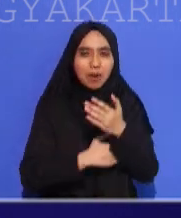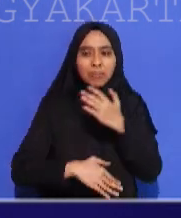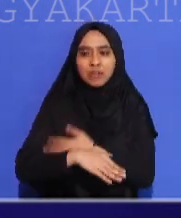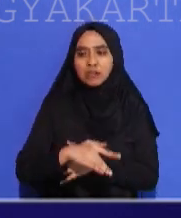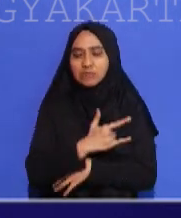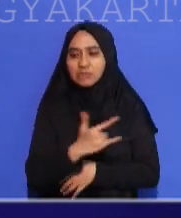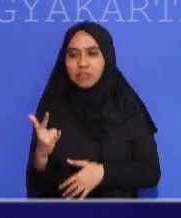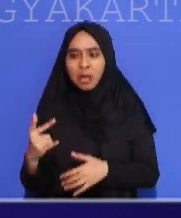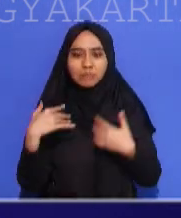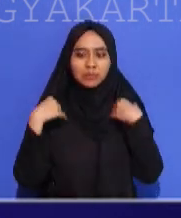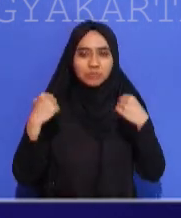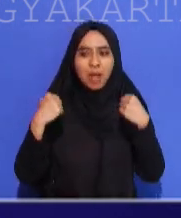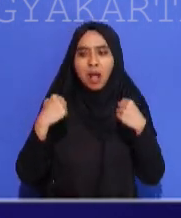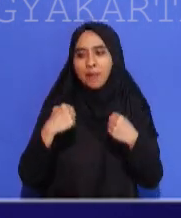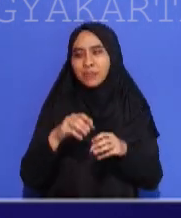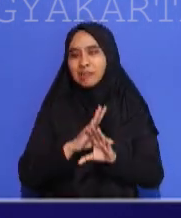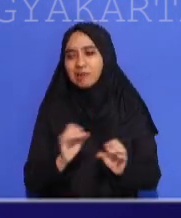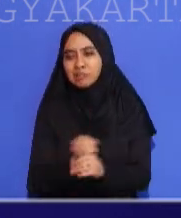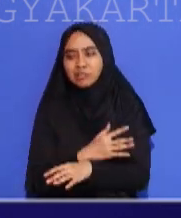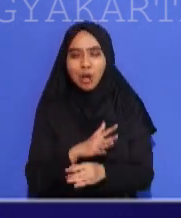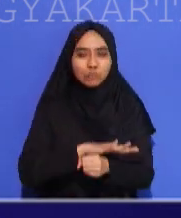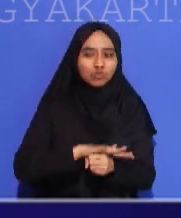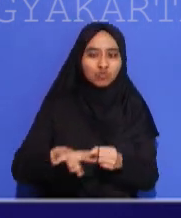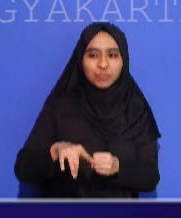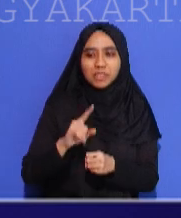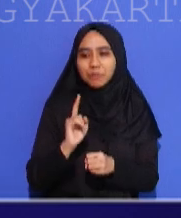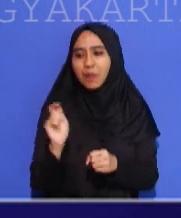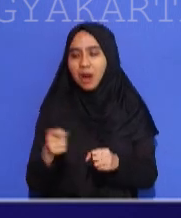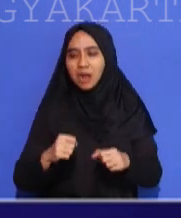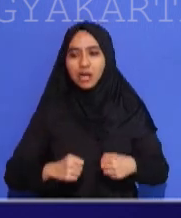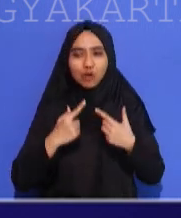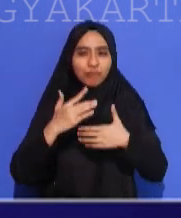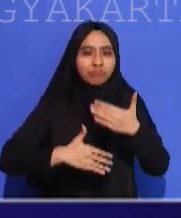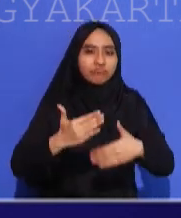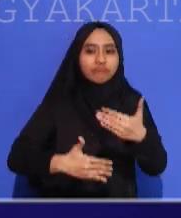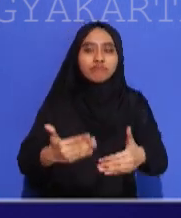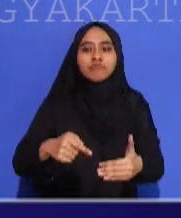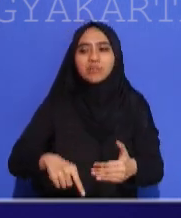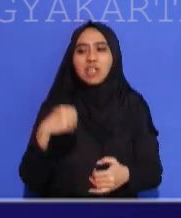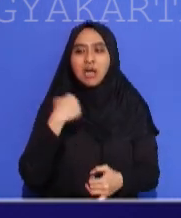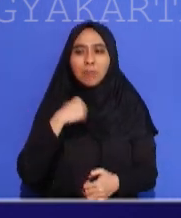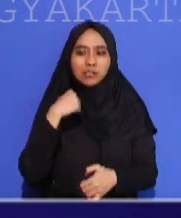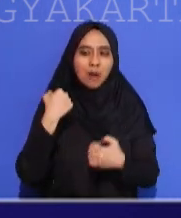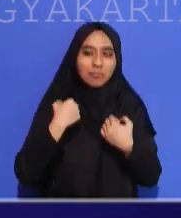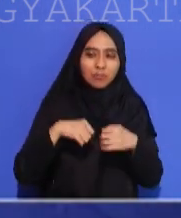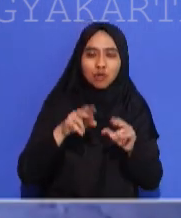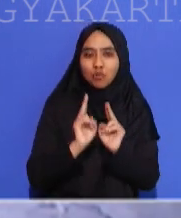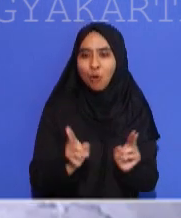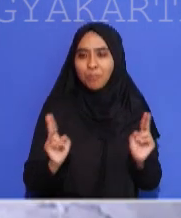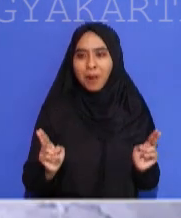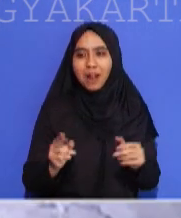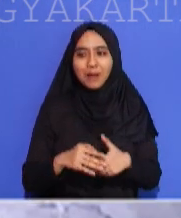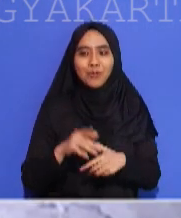tetap semangat bekerja untuk bisa mencukupi kebutuhan hidupnya sehari-hari meski tak bisa beraktivitas normal seperti orang pada